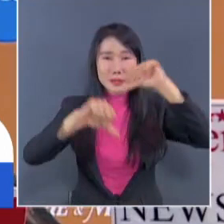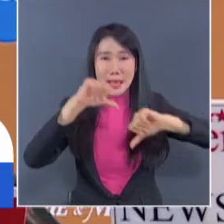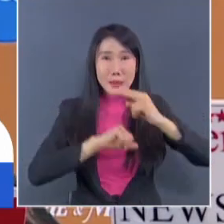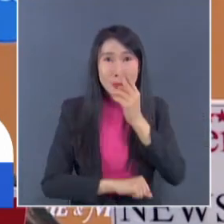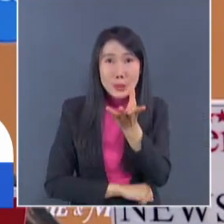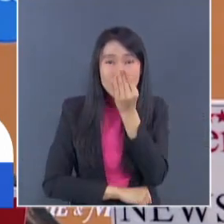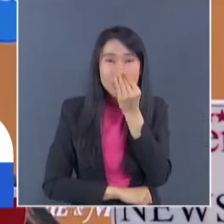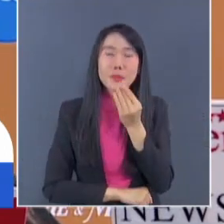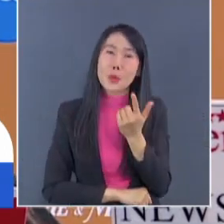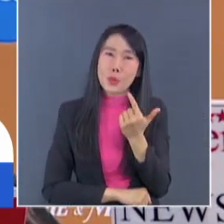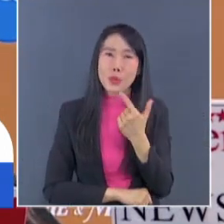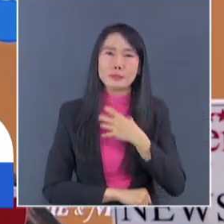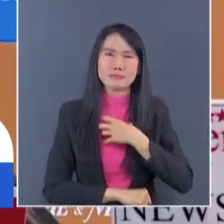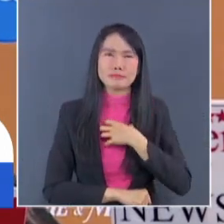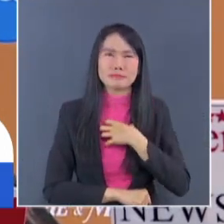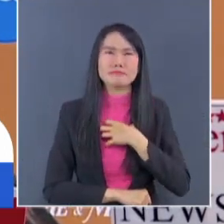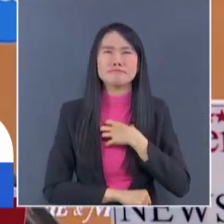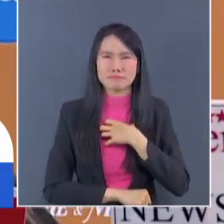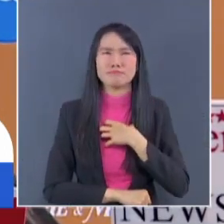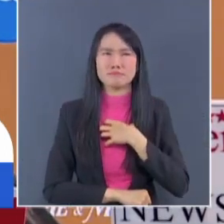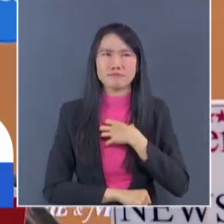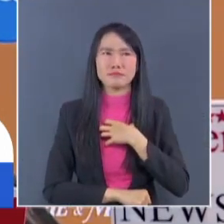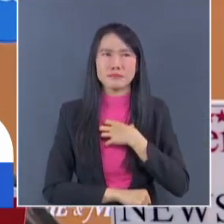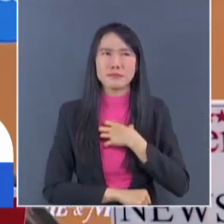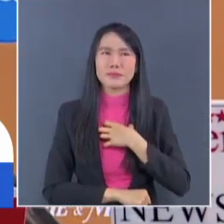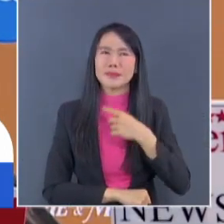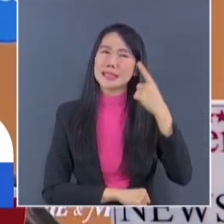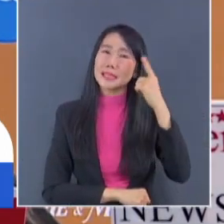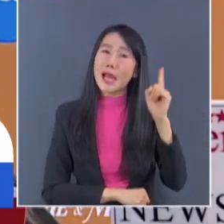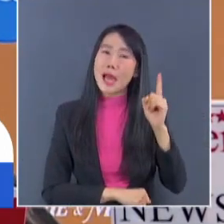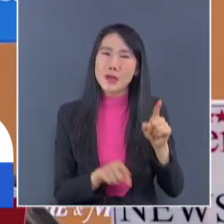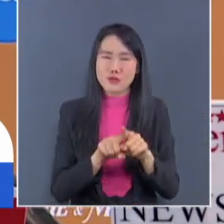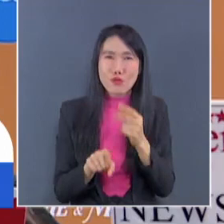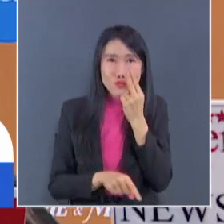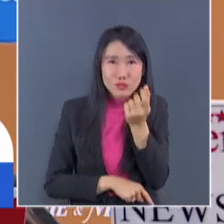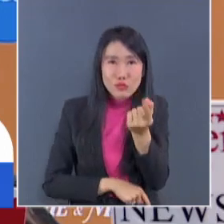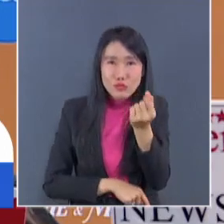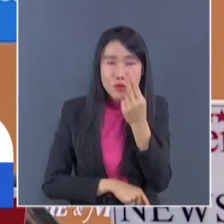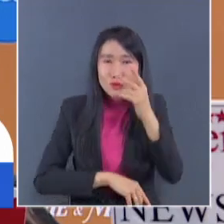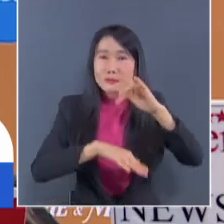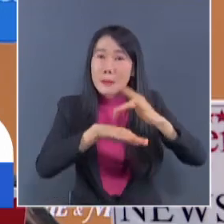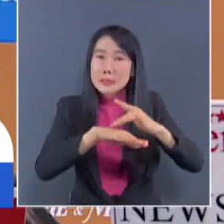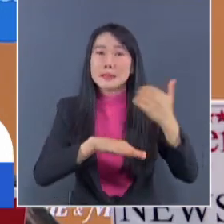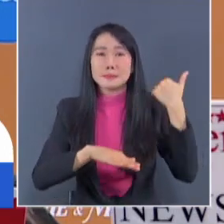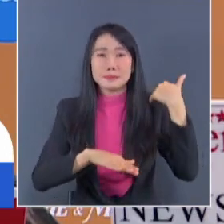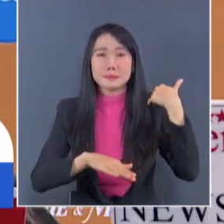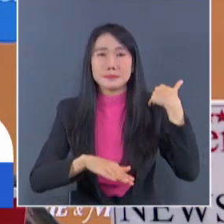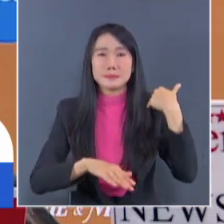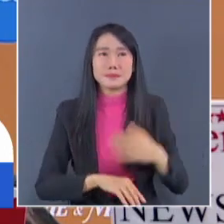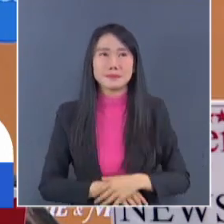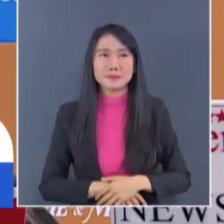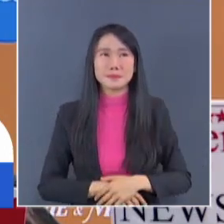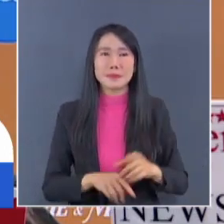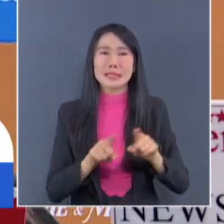ร์เขามีเสน่ห์แบบเสน่ห์บางอย่างอะไรเงี้ยค่ะคิดว่ามันเรียลดีทุกอย่างมันดูธรรมชาติดีคือกระแตแบบไม่ได้